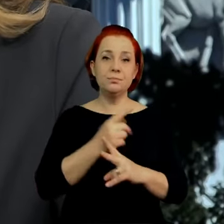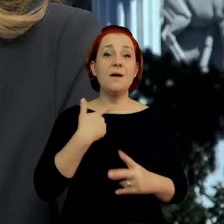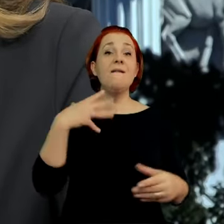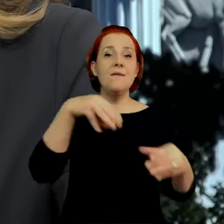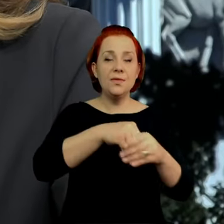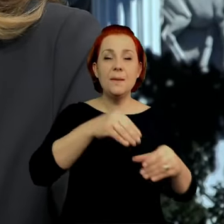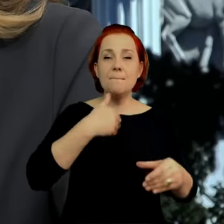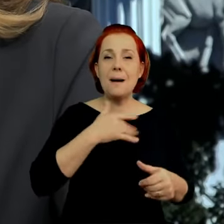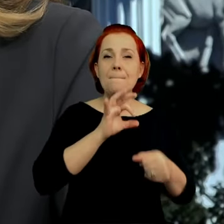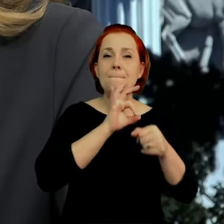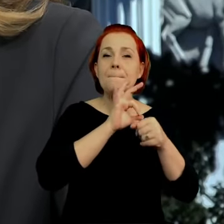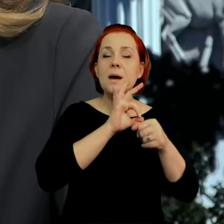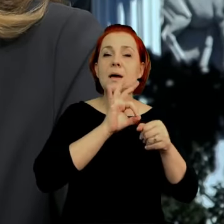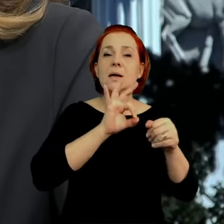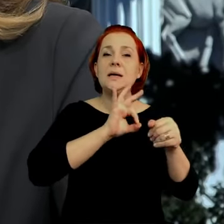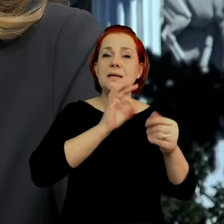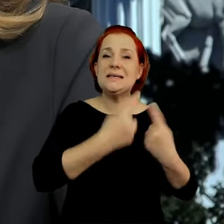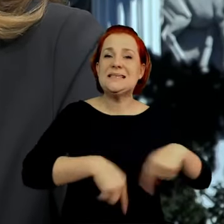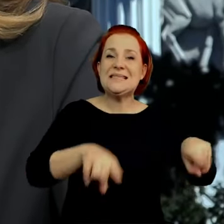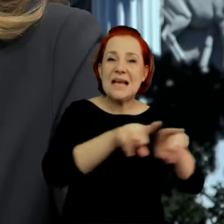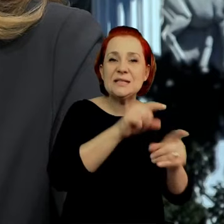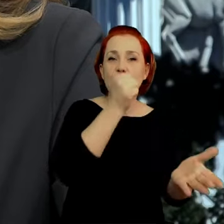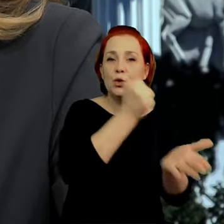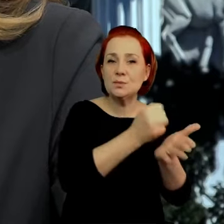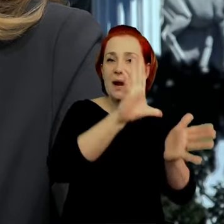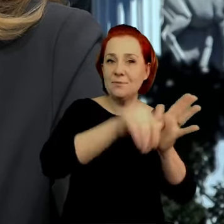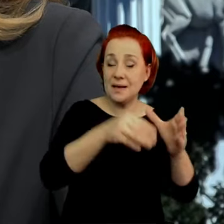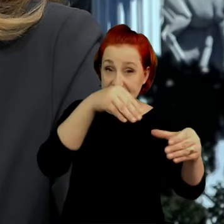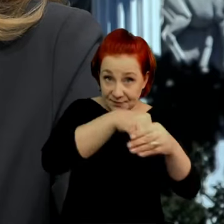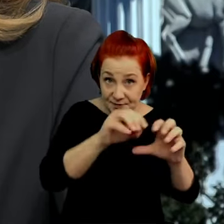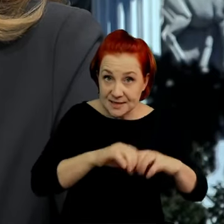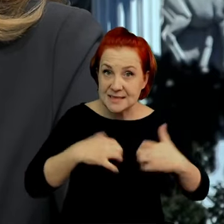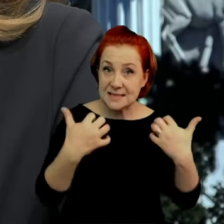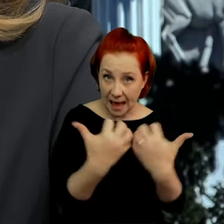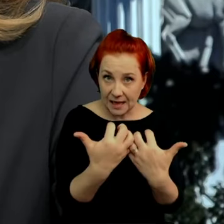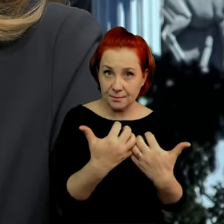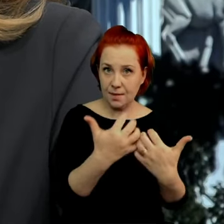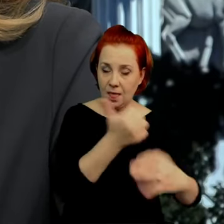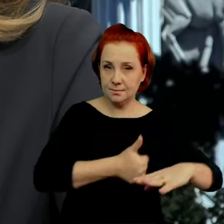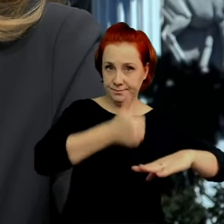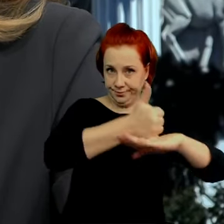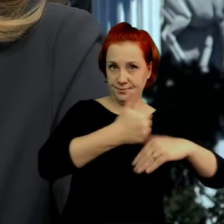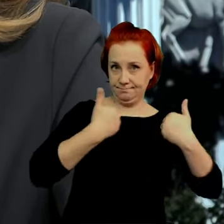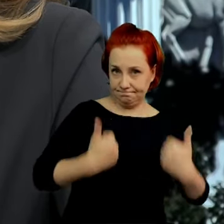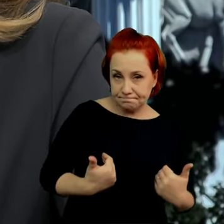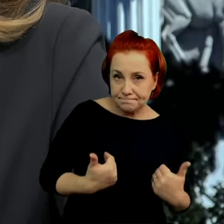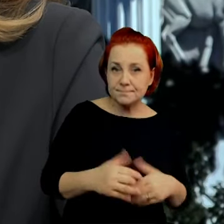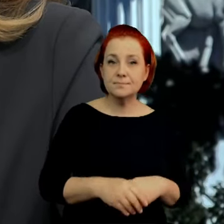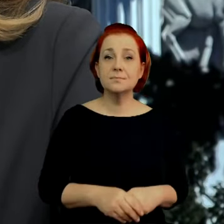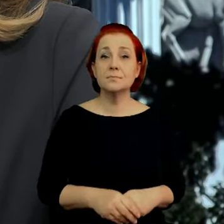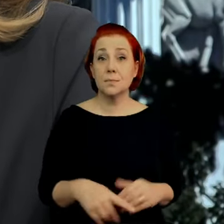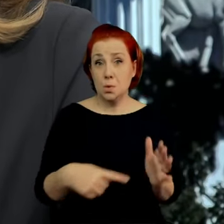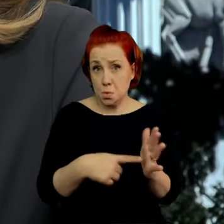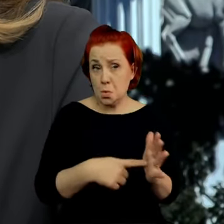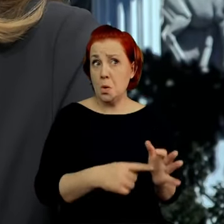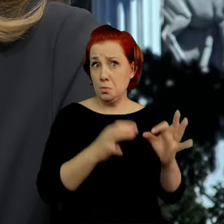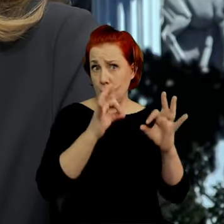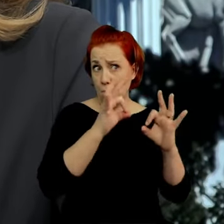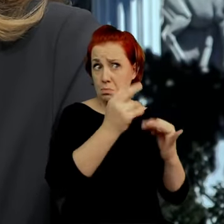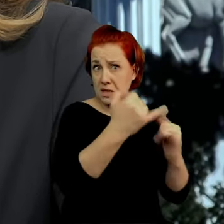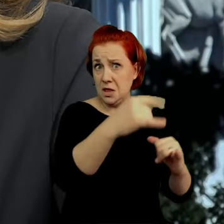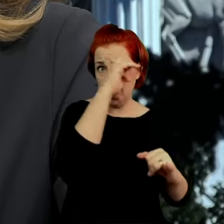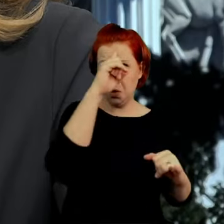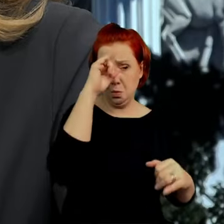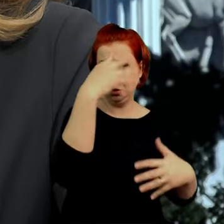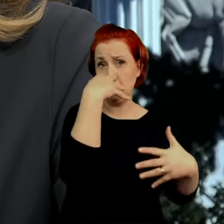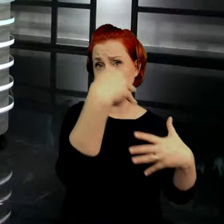miast. W Sejmie dotąd byłam pod względem takiej pracy parlamentarnej dosyć dobrze oceniana. Bardzo